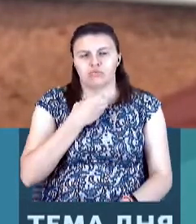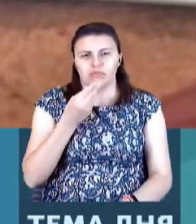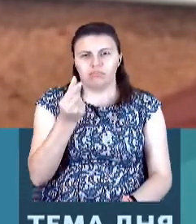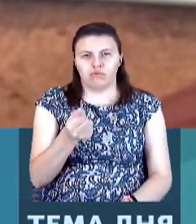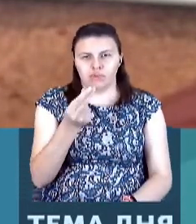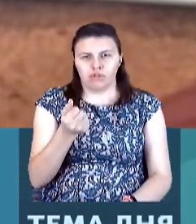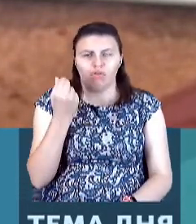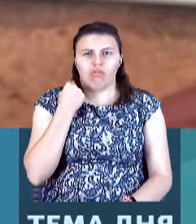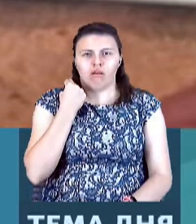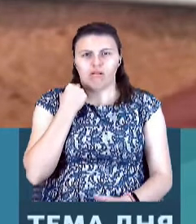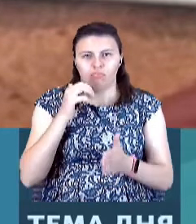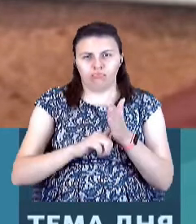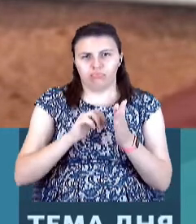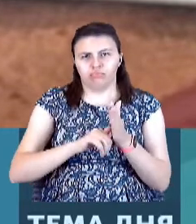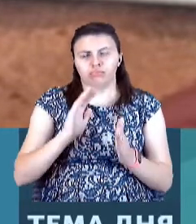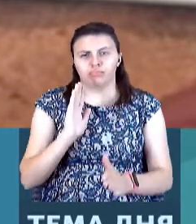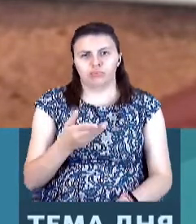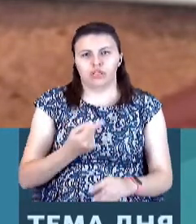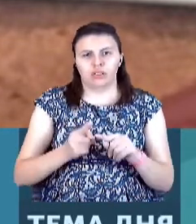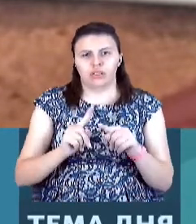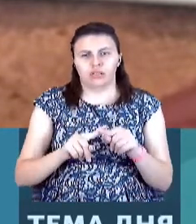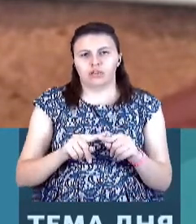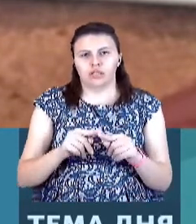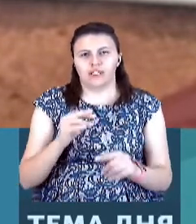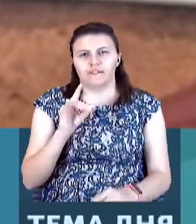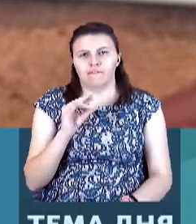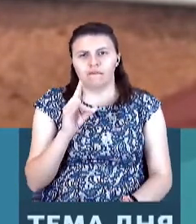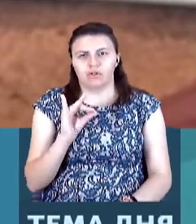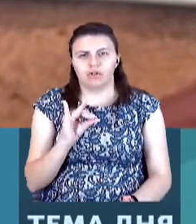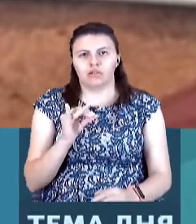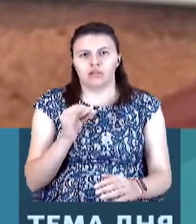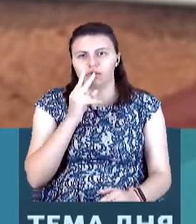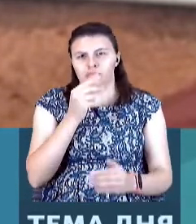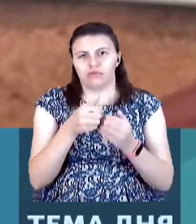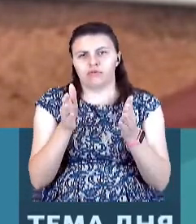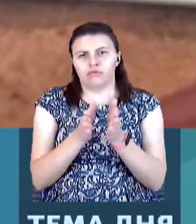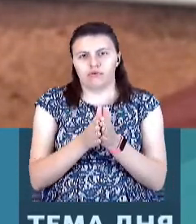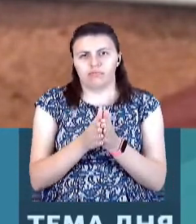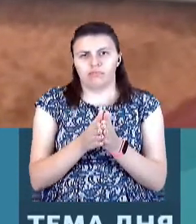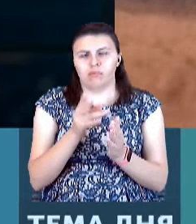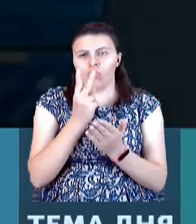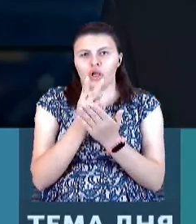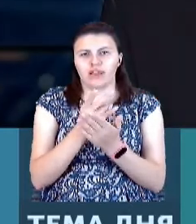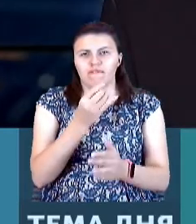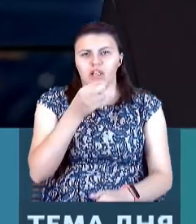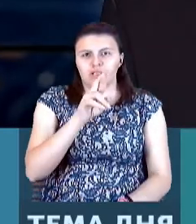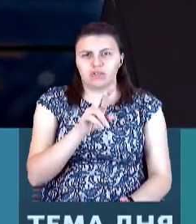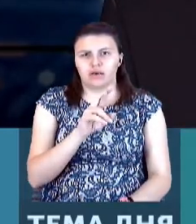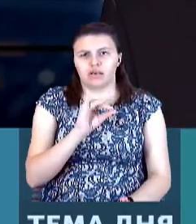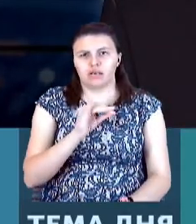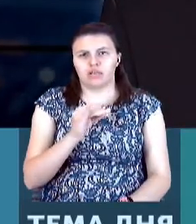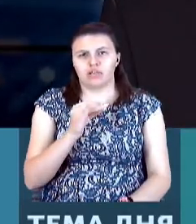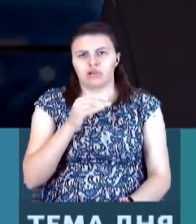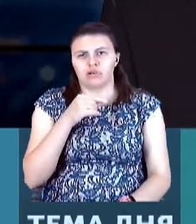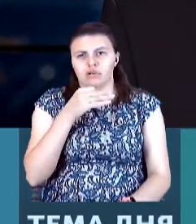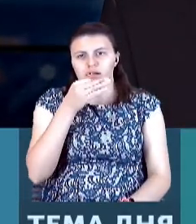ці абсолютні цифри треба розглядати в контексті показників інфляції, тобто. Ну і, власне, скажучи, курсу